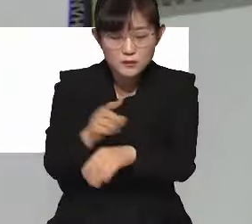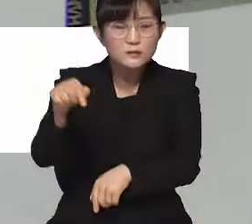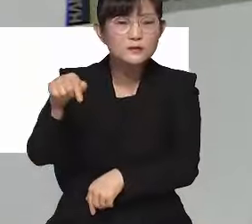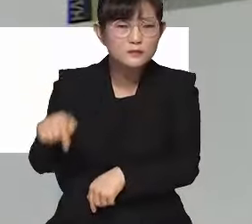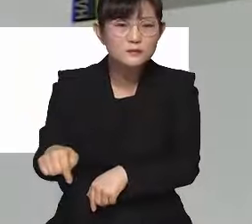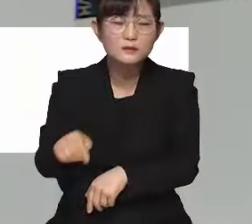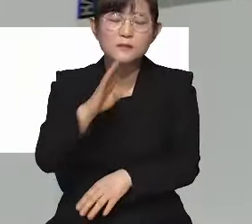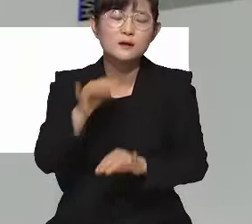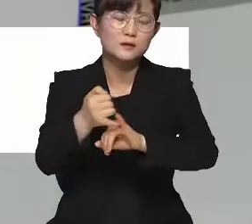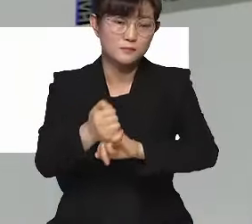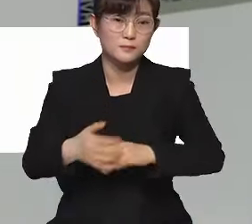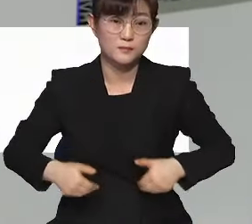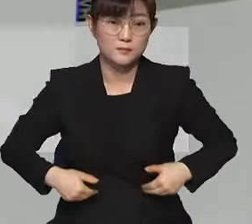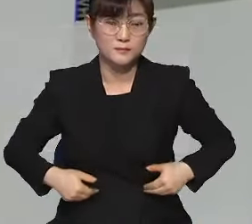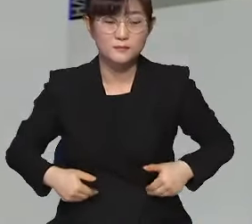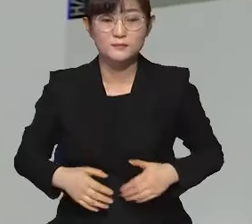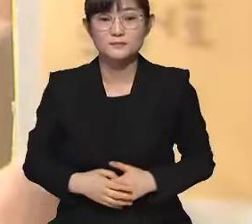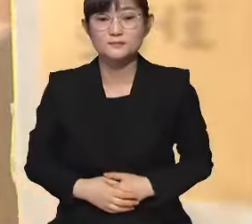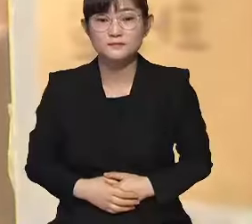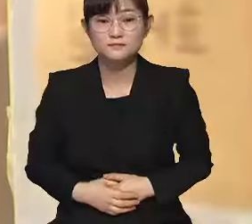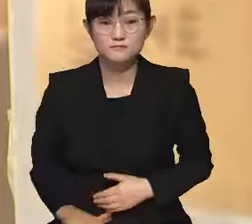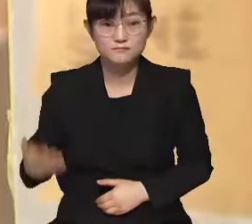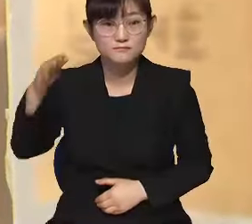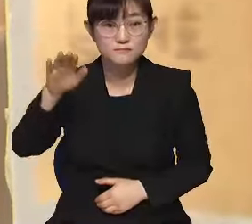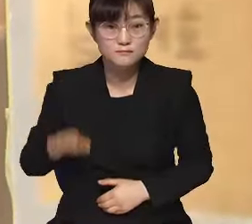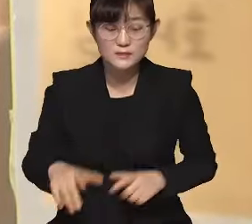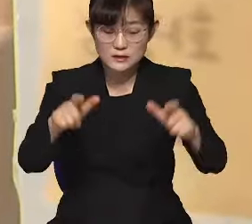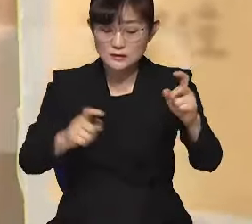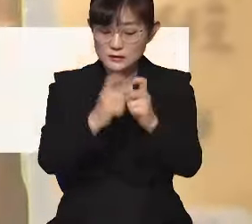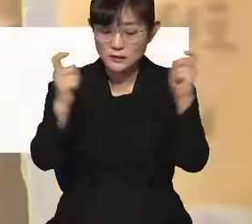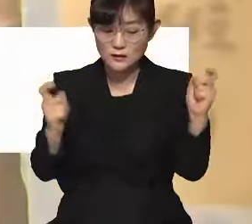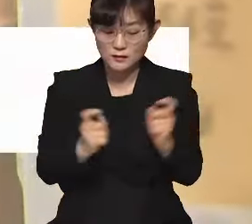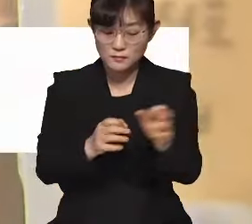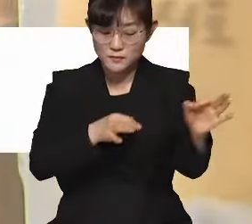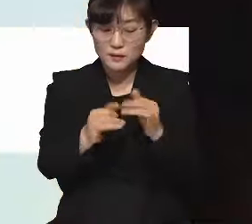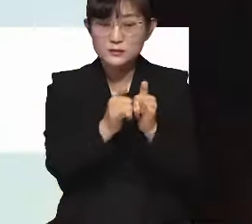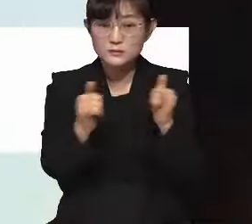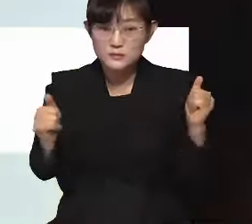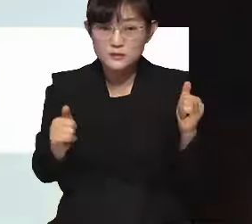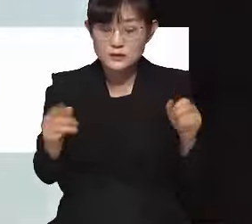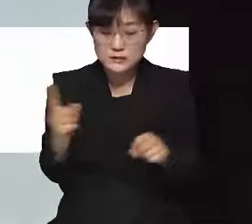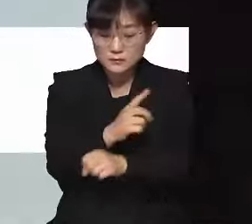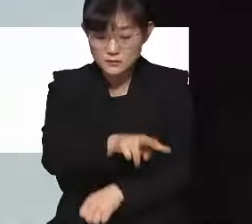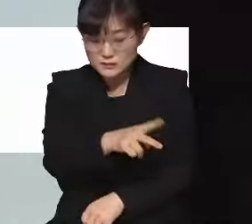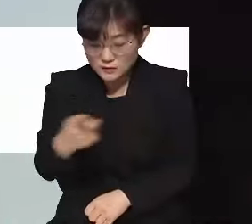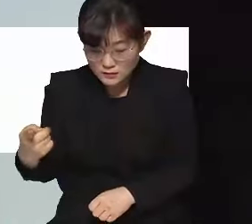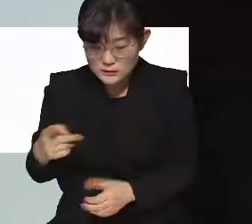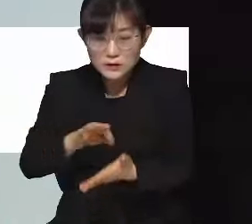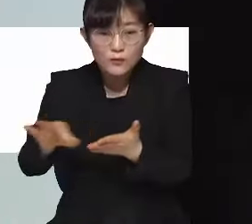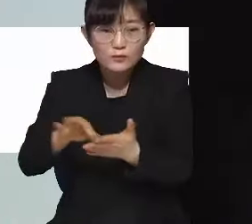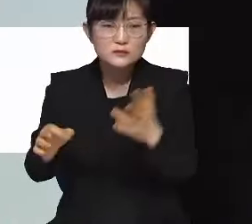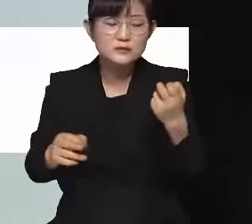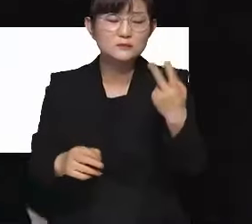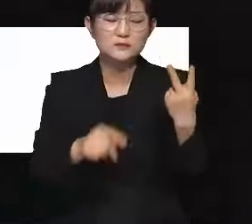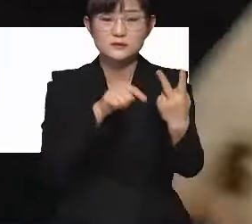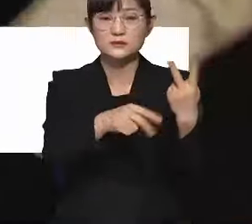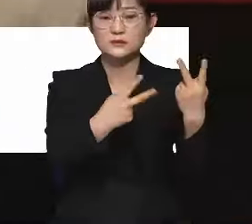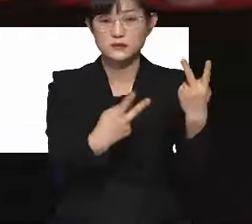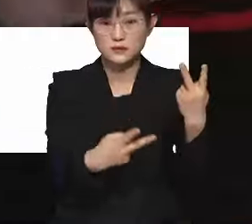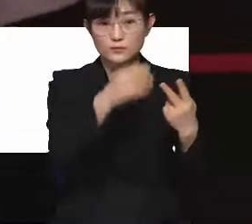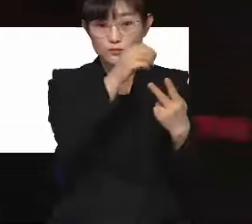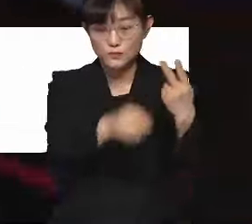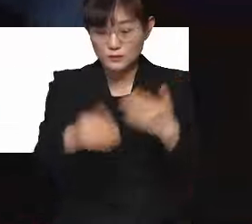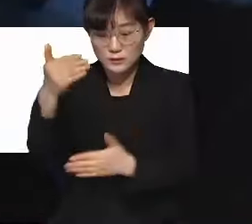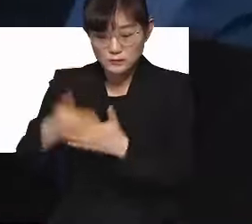위한 필수 요소가 됐습니다. 하지만 지역 자영업체 중 디지털 적용 사업장은 72.2%로